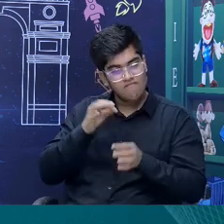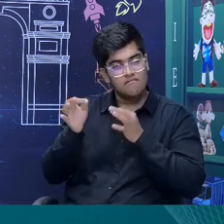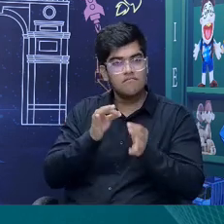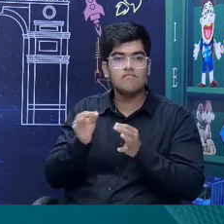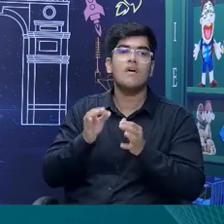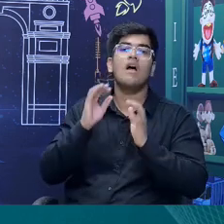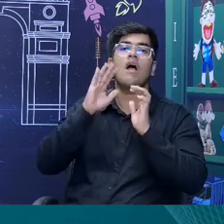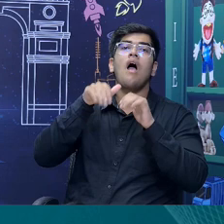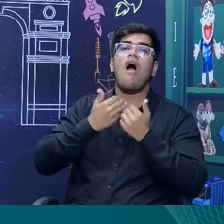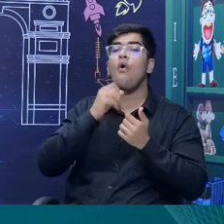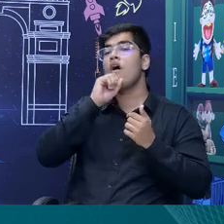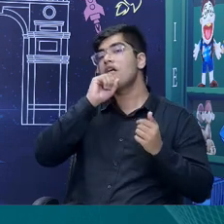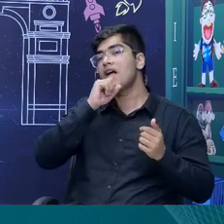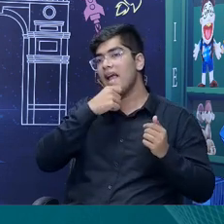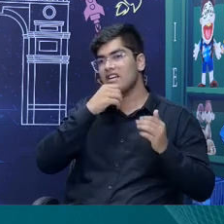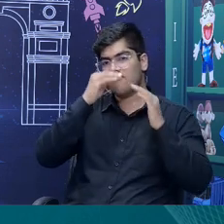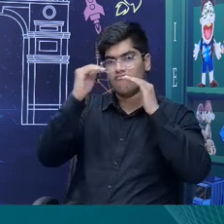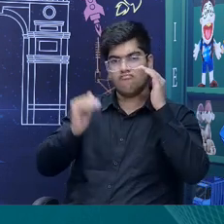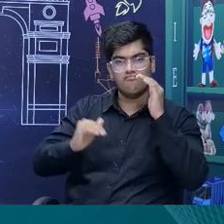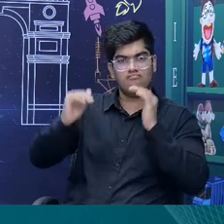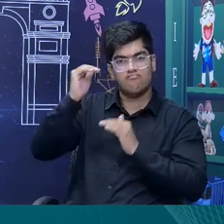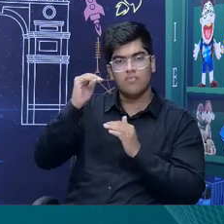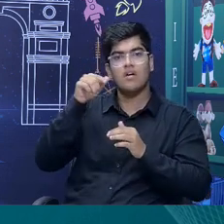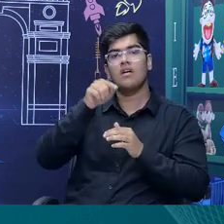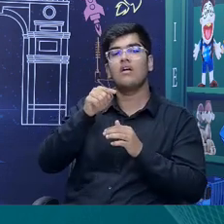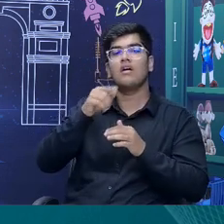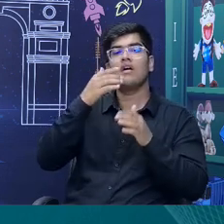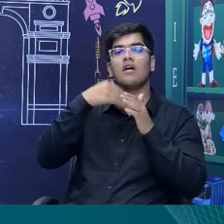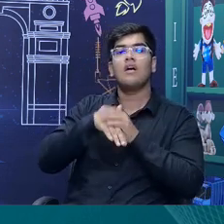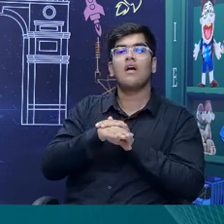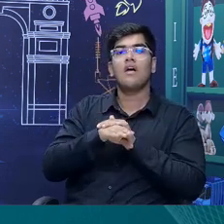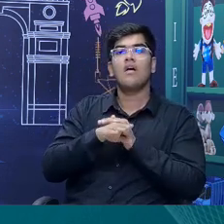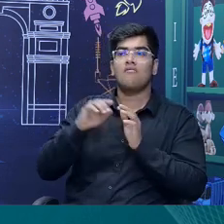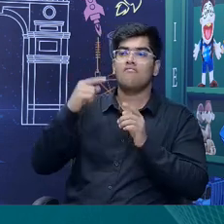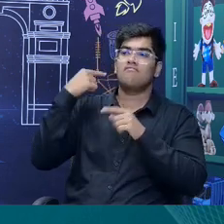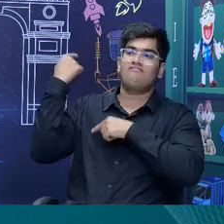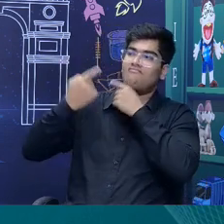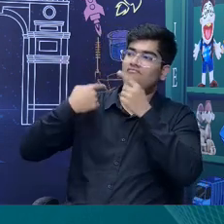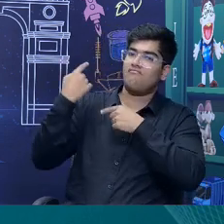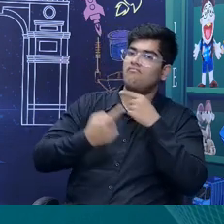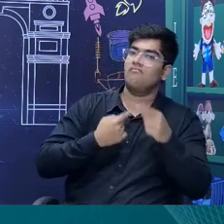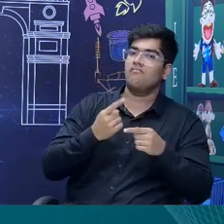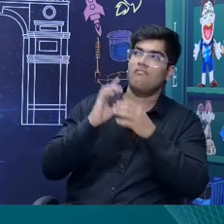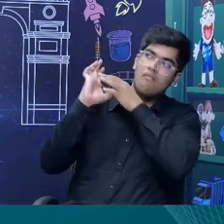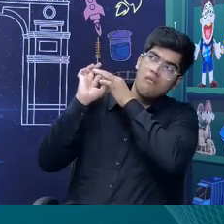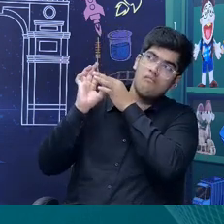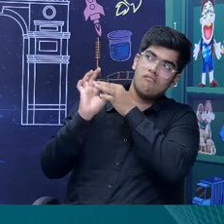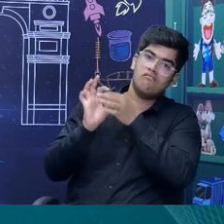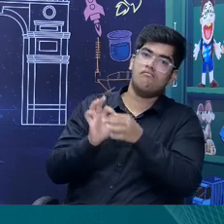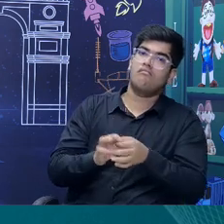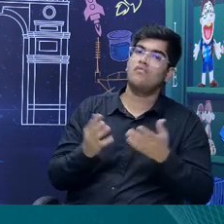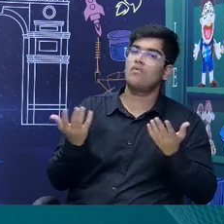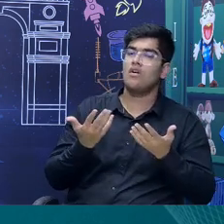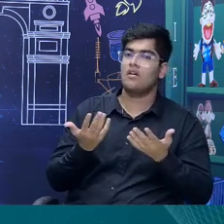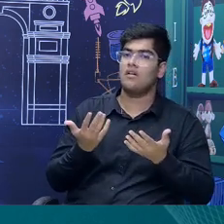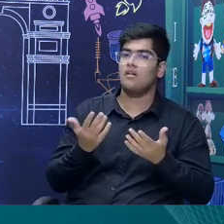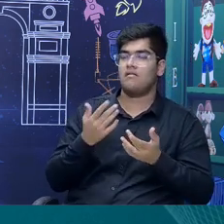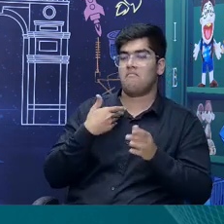आगे स्ट्रक्चर आगे इंटर्जेनरेशनशिप जैसे मैंने अभी समझाया की केरला का डेमोग्राफिक डिवीजन